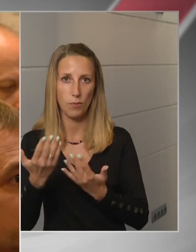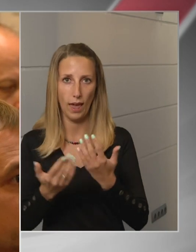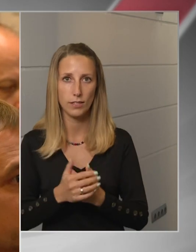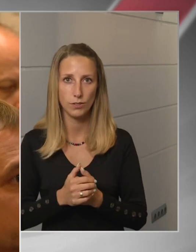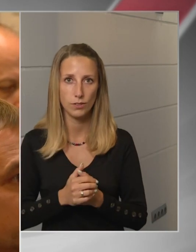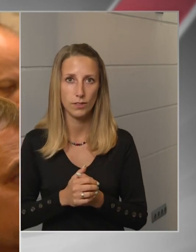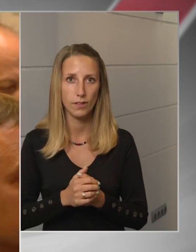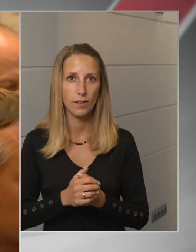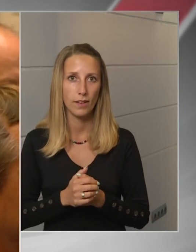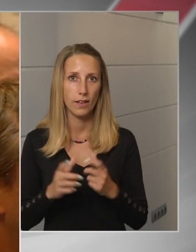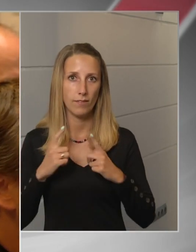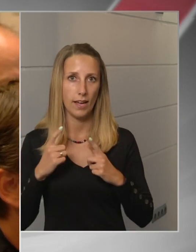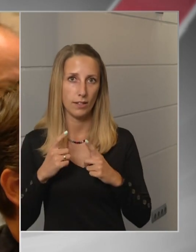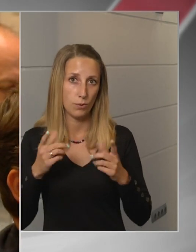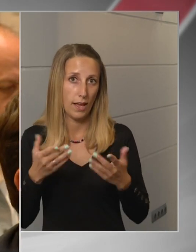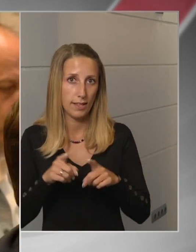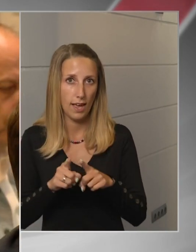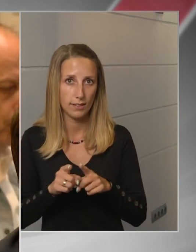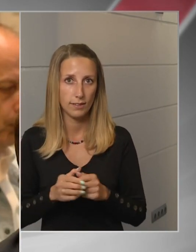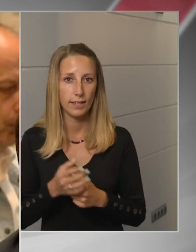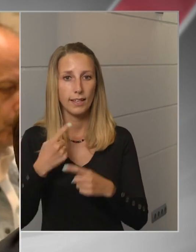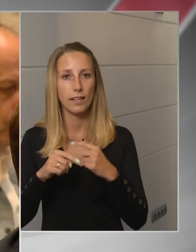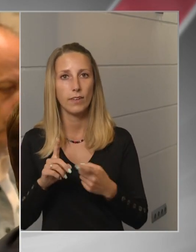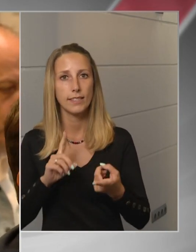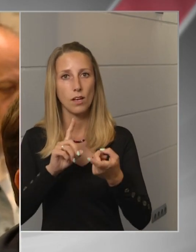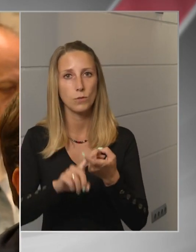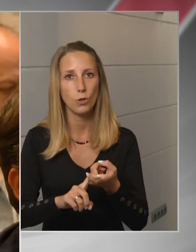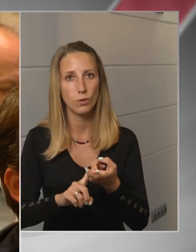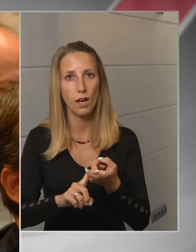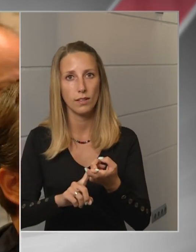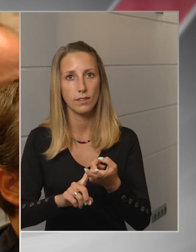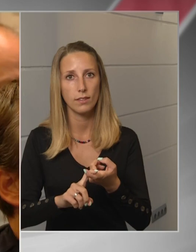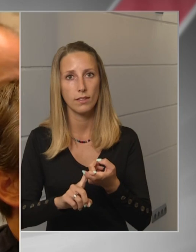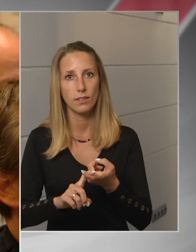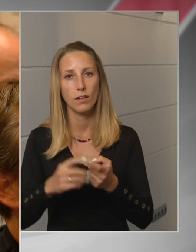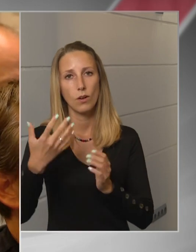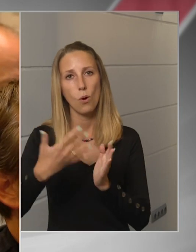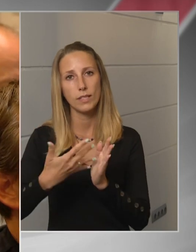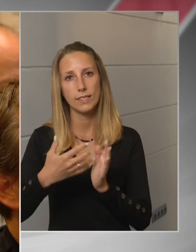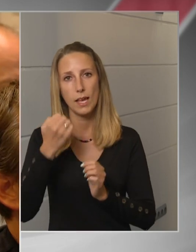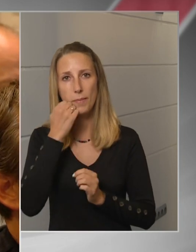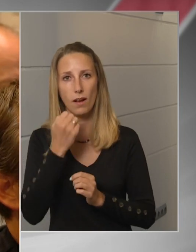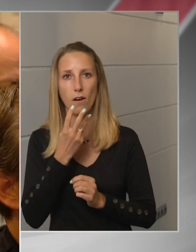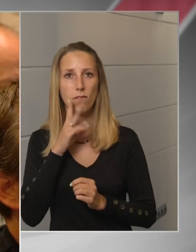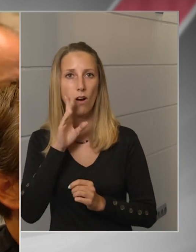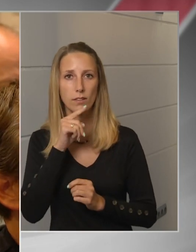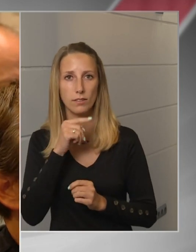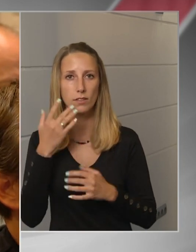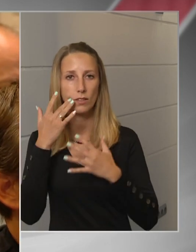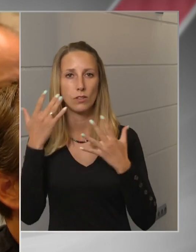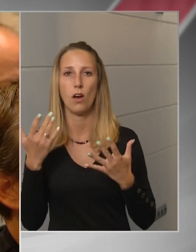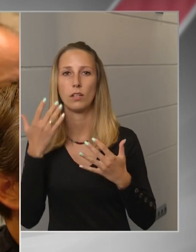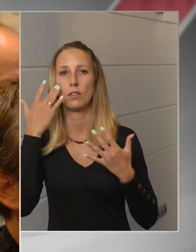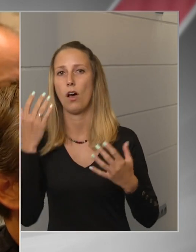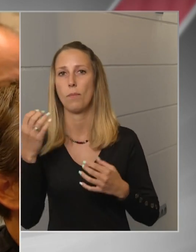várható ilyen, illetve ehhez kapcsolódóan, vagy 5000 megavatnyi nagy